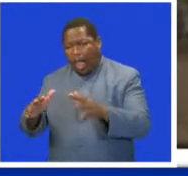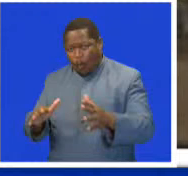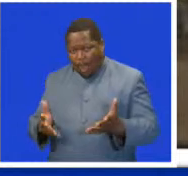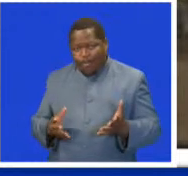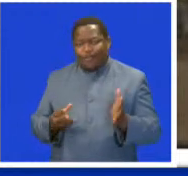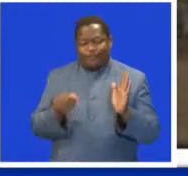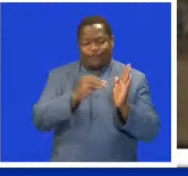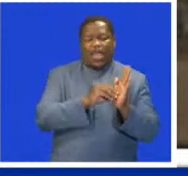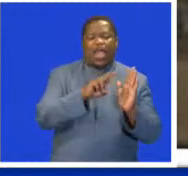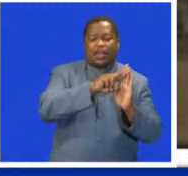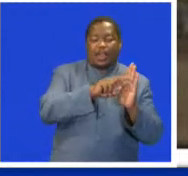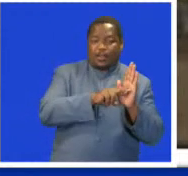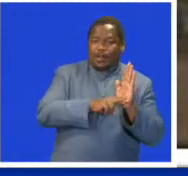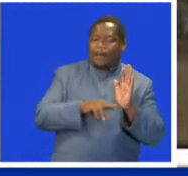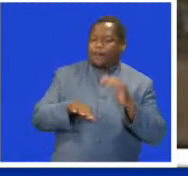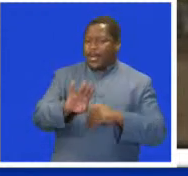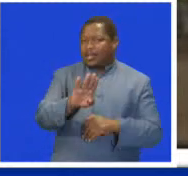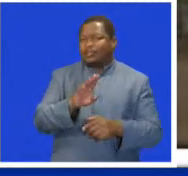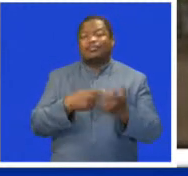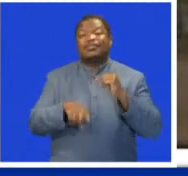kuthumisa kepha ukuthi